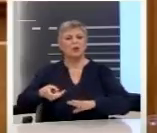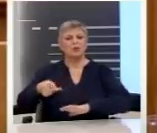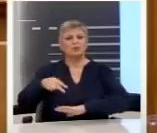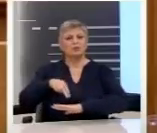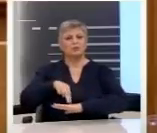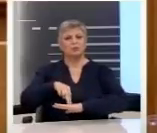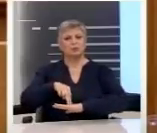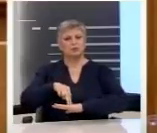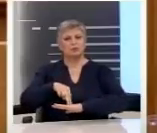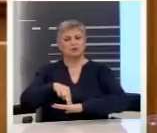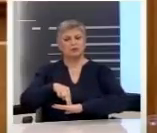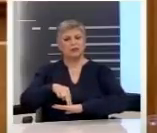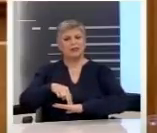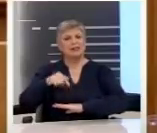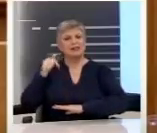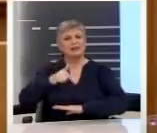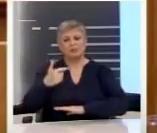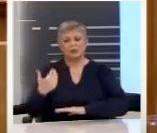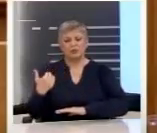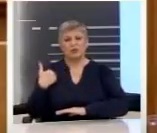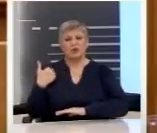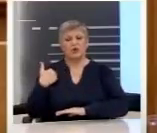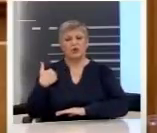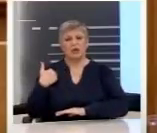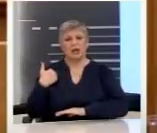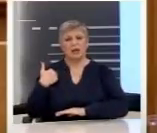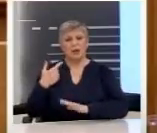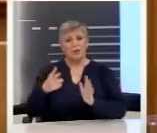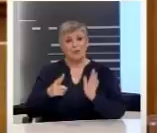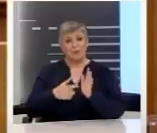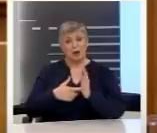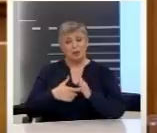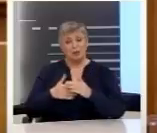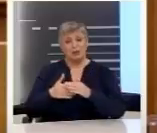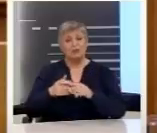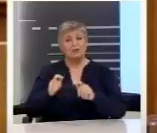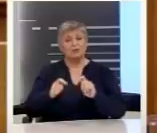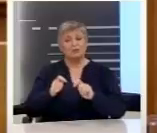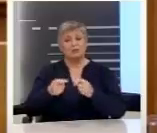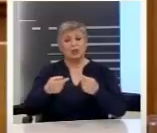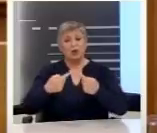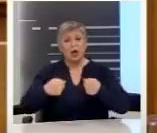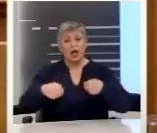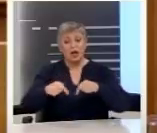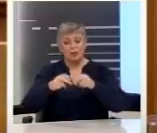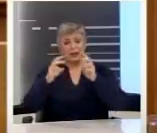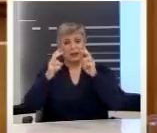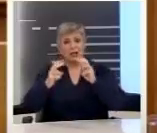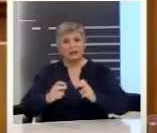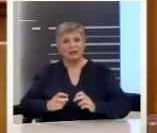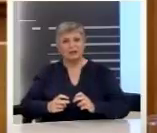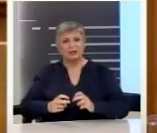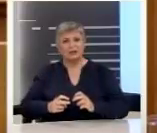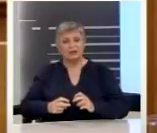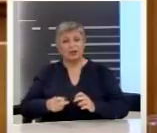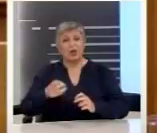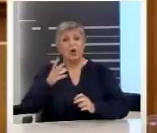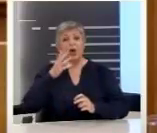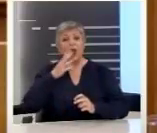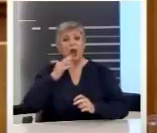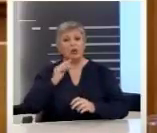ερωτώμενος για το αν πρέπει να συσταθεί εξεταστική των πραγμάτων επιτροπή, διότι, λέει,